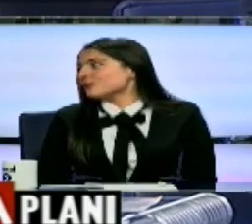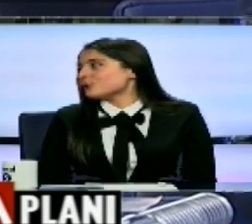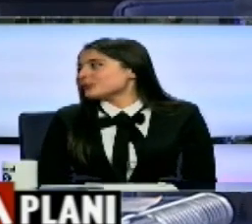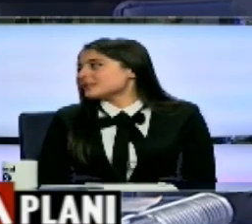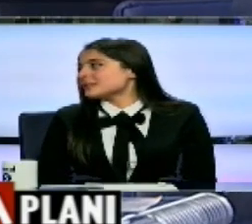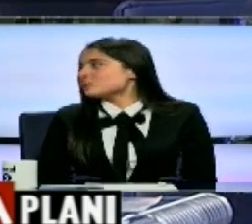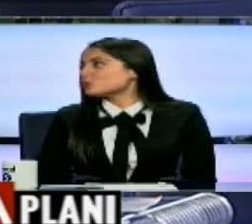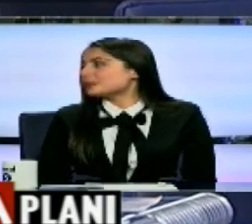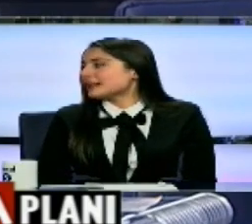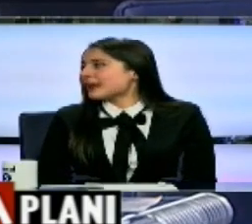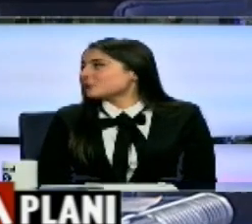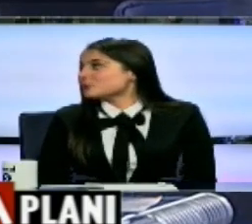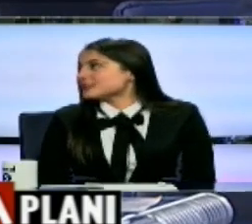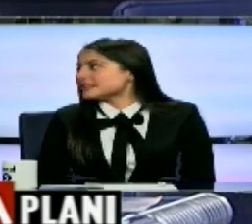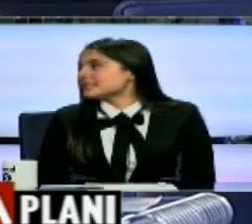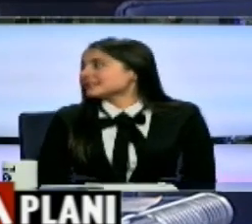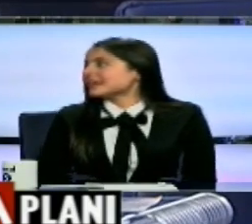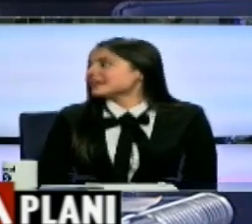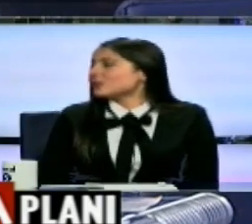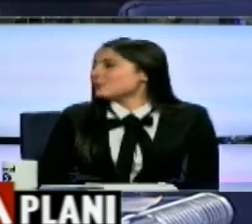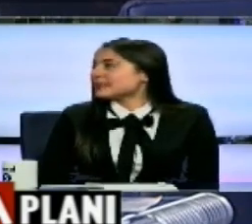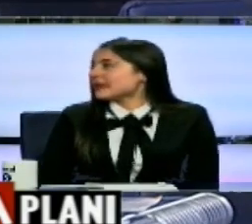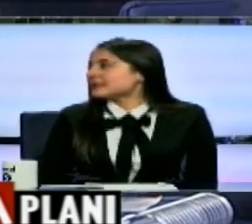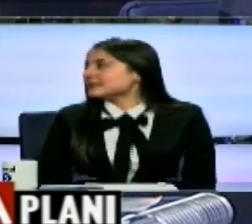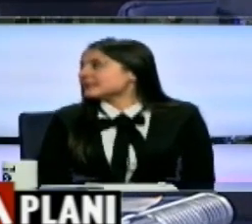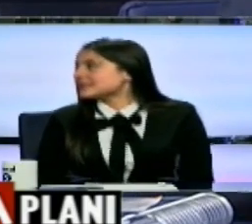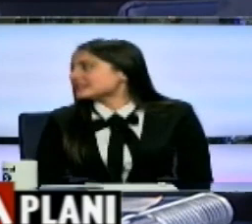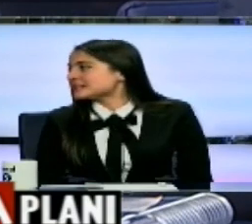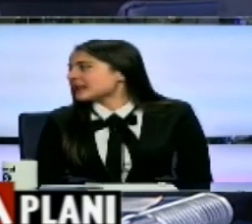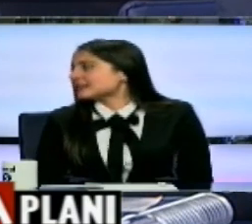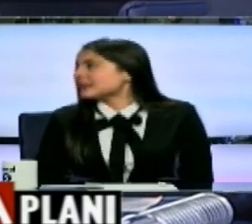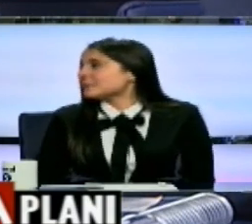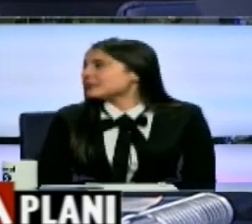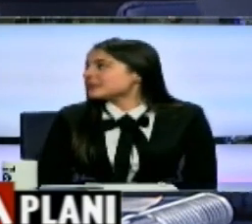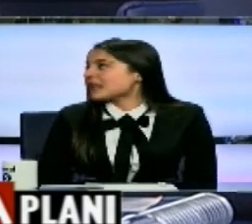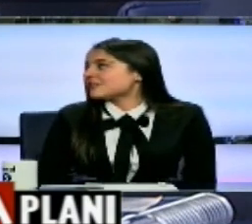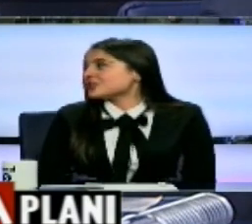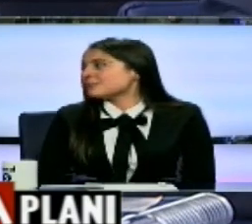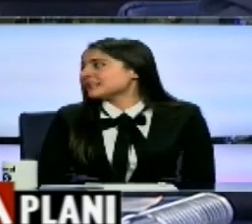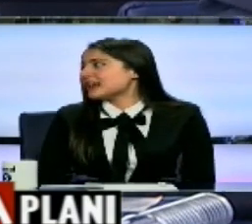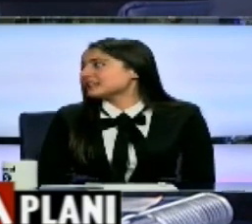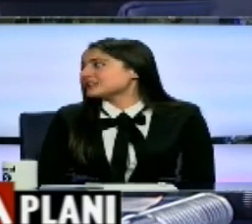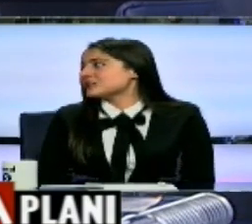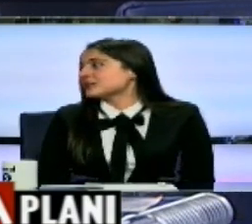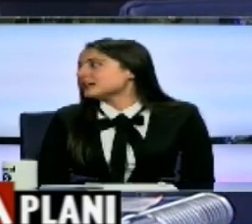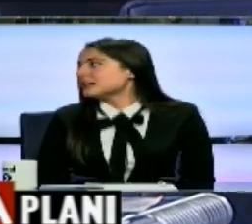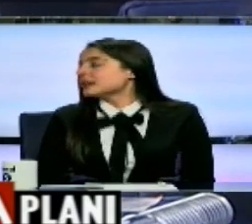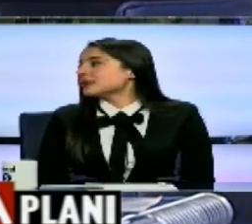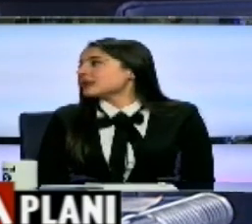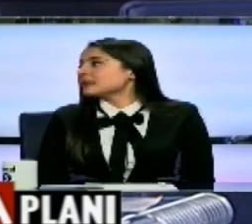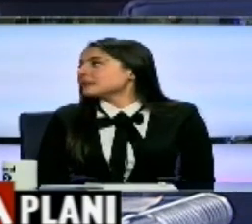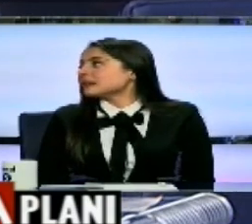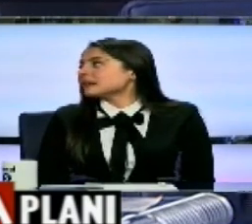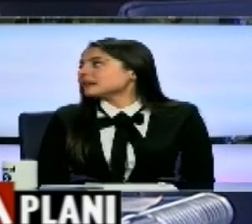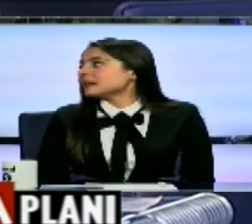pozitif olacağız. Mutlu bireyler göreceğiz. Gerek görme engelli, gerek zihinsel, gerek bedensel ve işitme engelliler için.